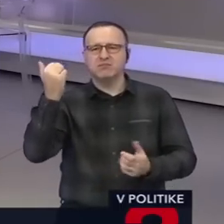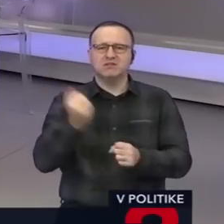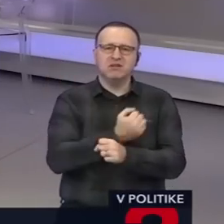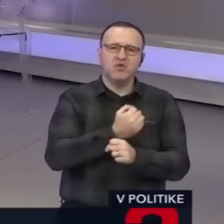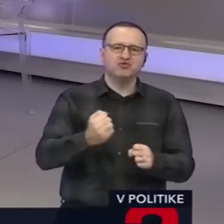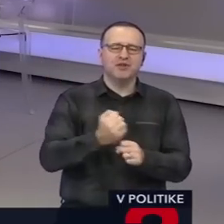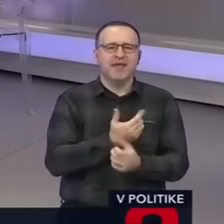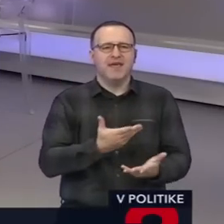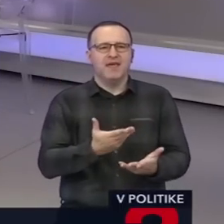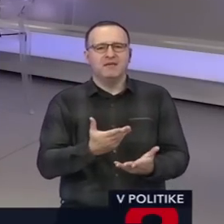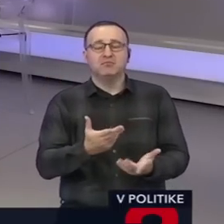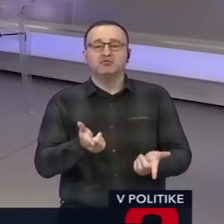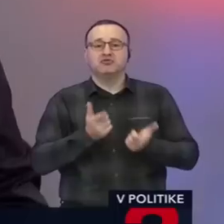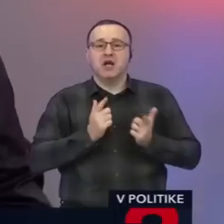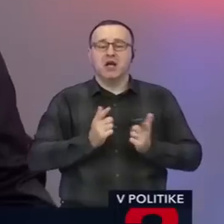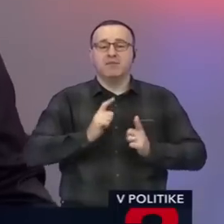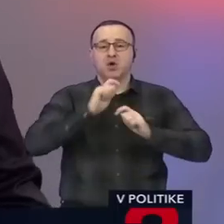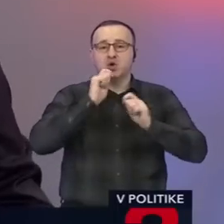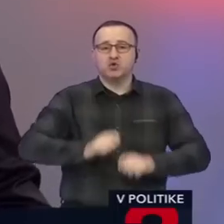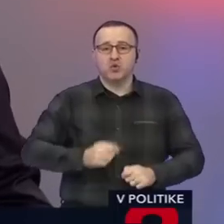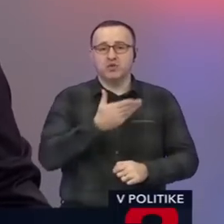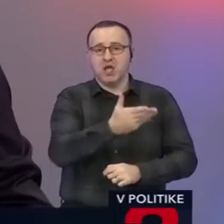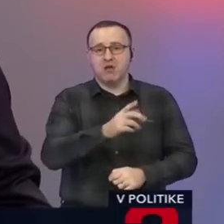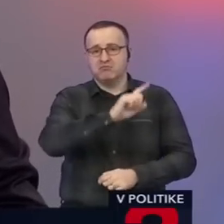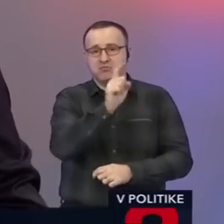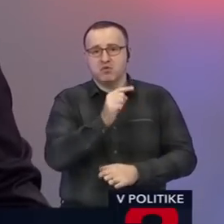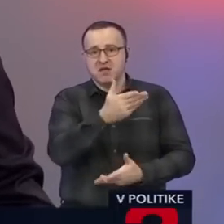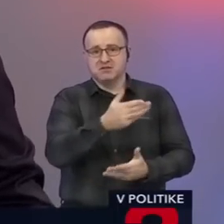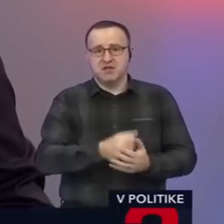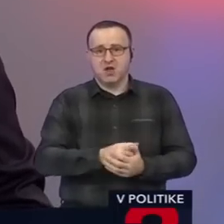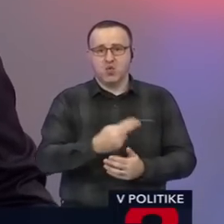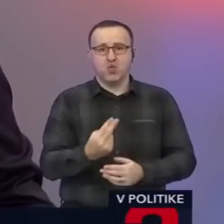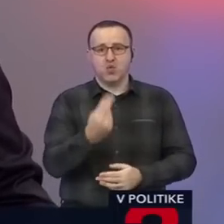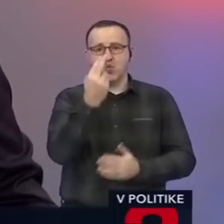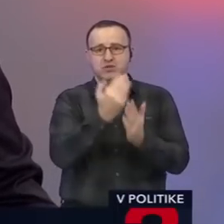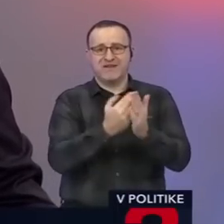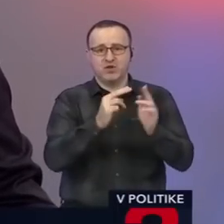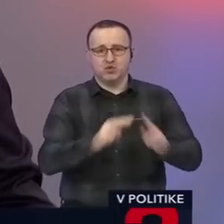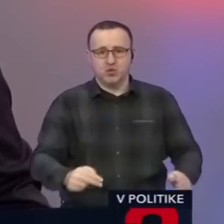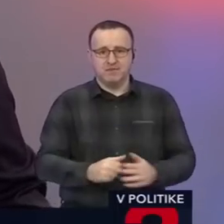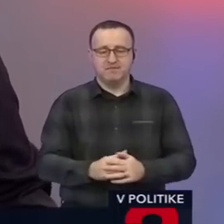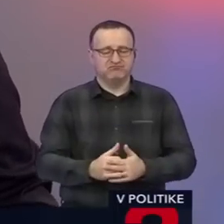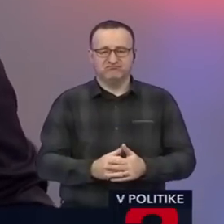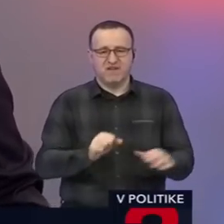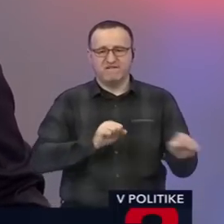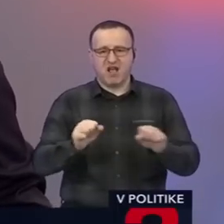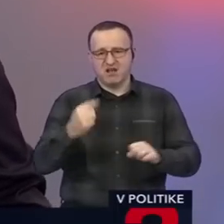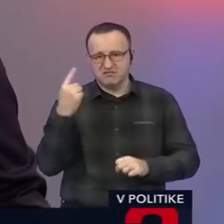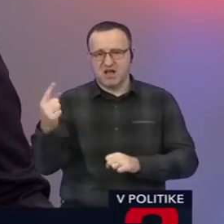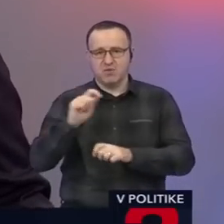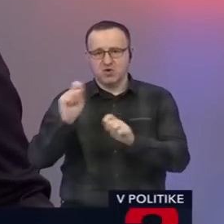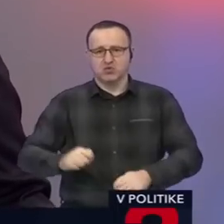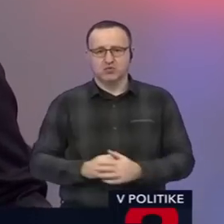rozhodnutie Ústavného súdu v tejto otázke a vláda bude musieť rozhodnúť sama. Ste súhlasíte s týmto